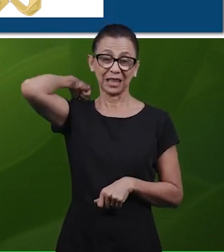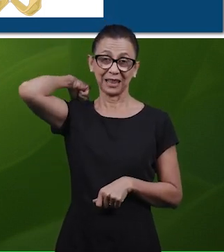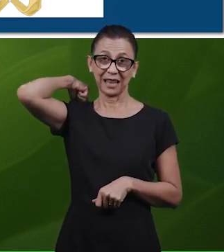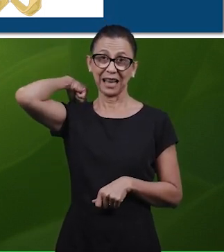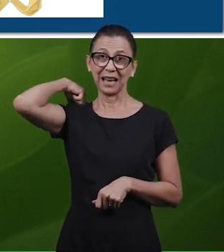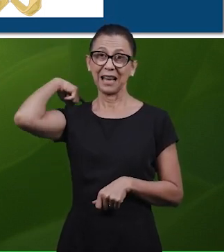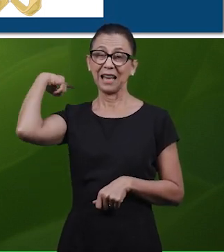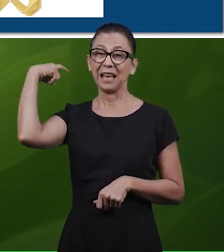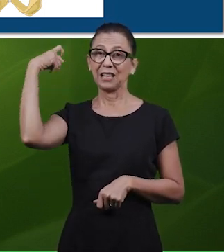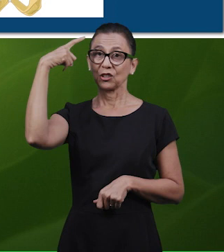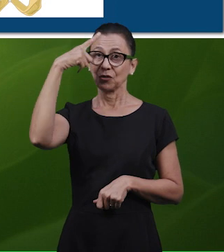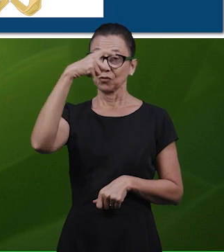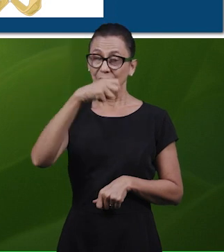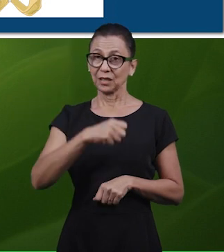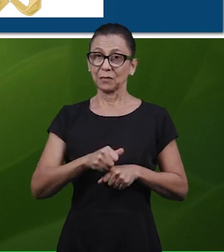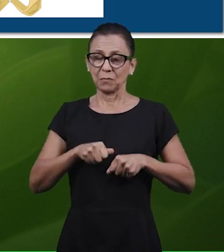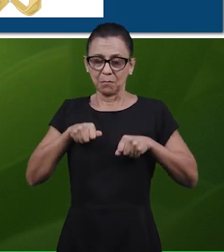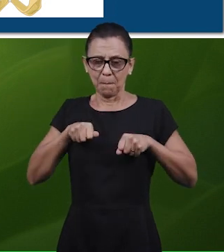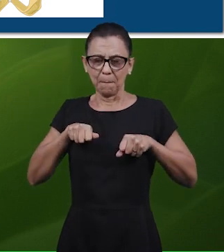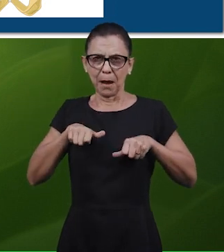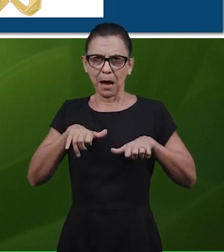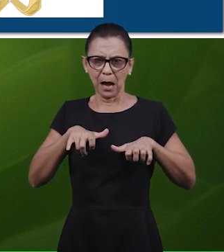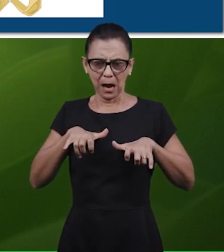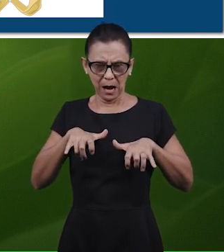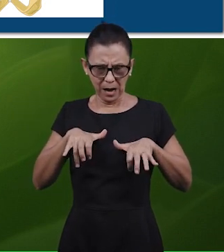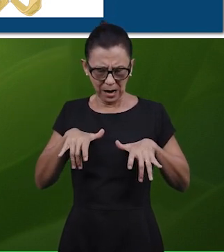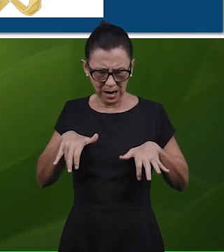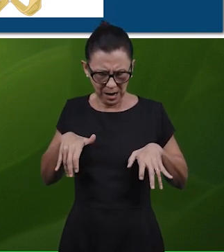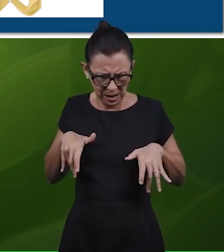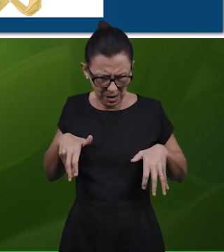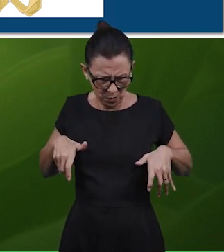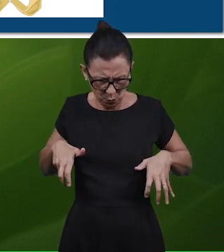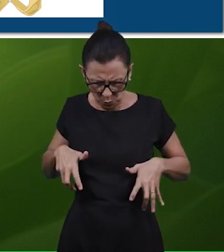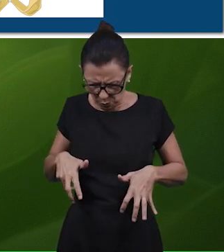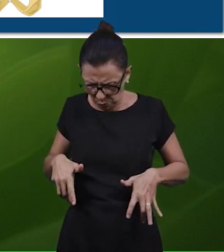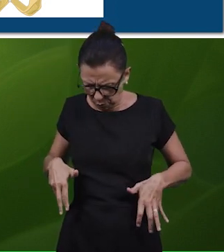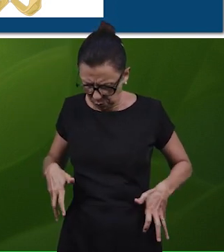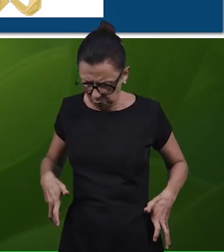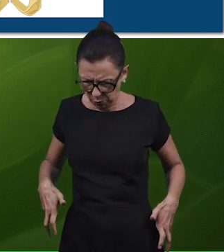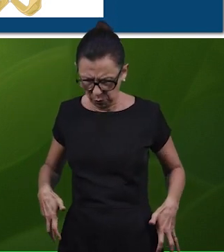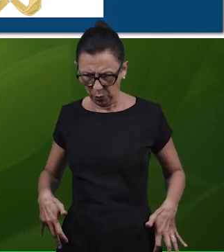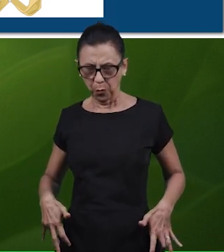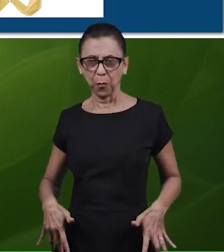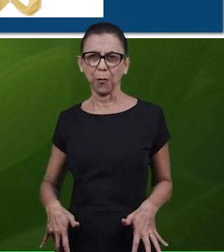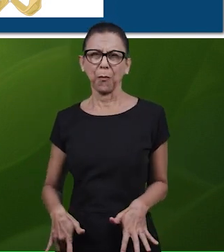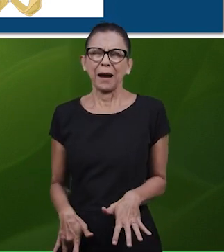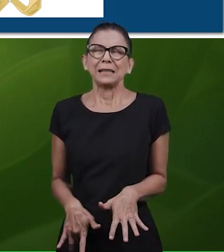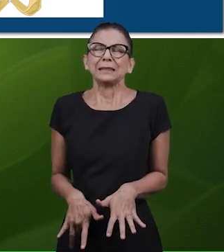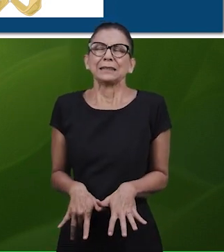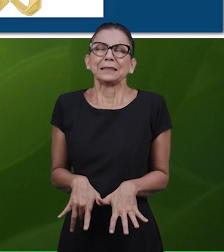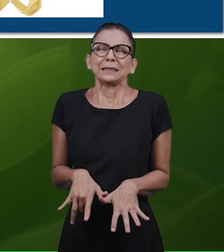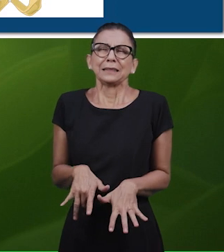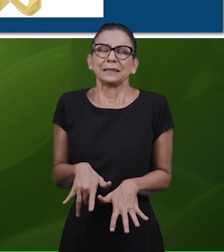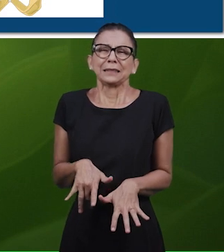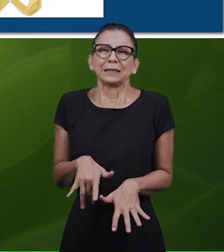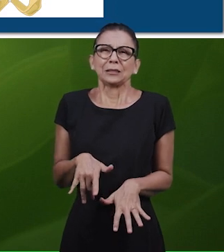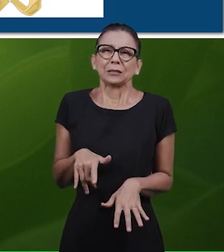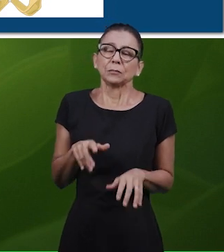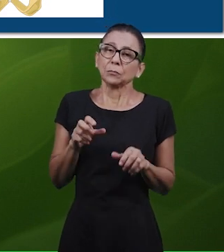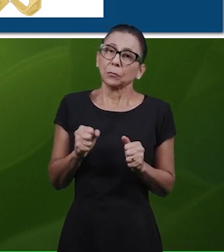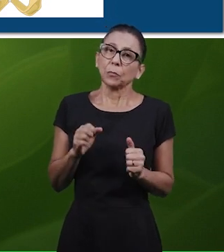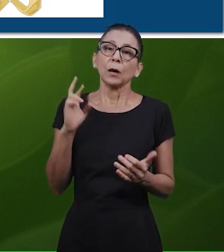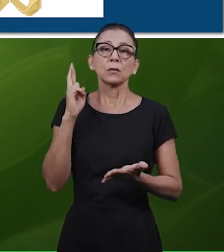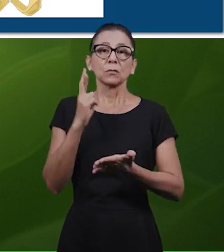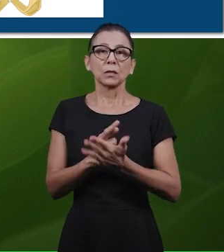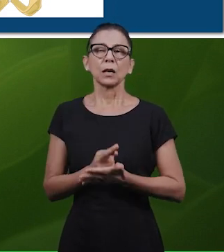Dans cette région, si cette région est touchée, on peut affecter donc les processus